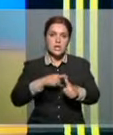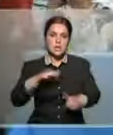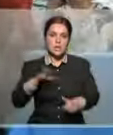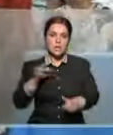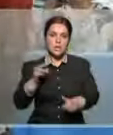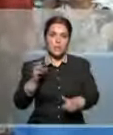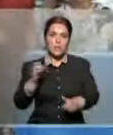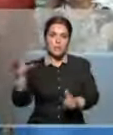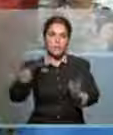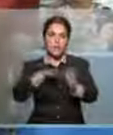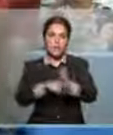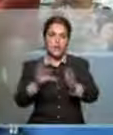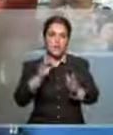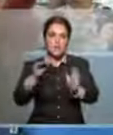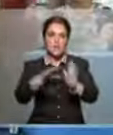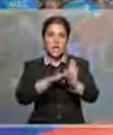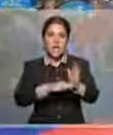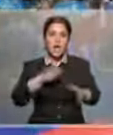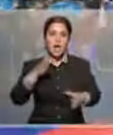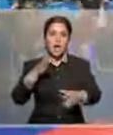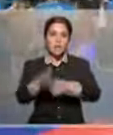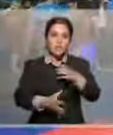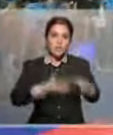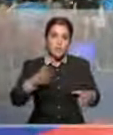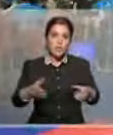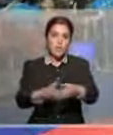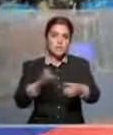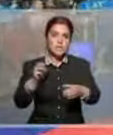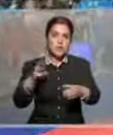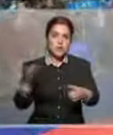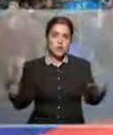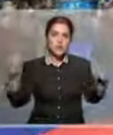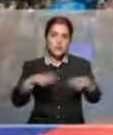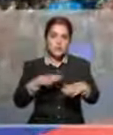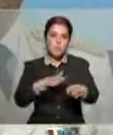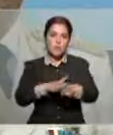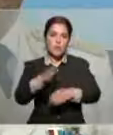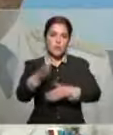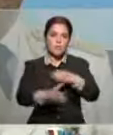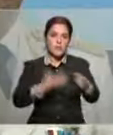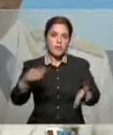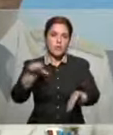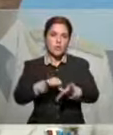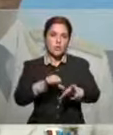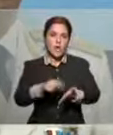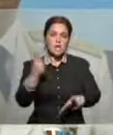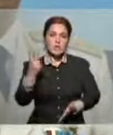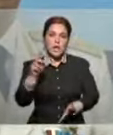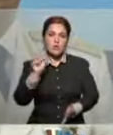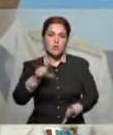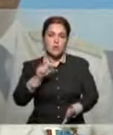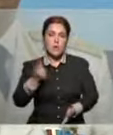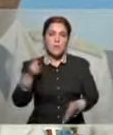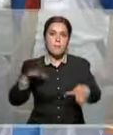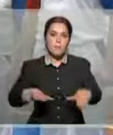включенный в официальный календарь Международной Федерации Самбо, собрал сильнейших атлетов со всего мира. Среди его участников два обладателя золота первенства планеты.